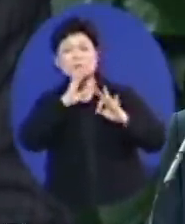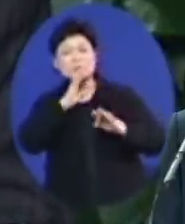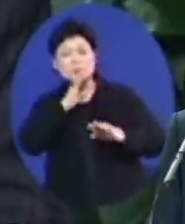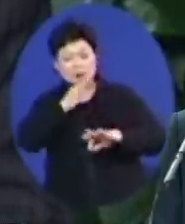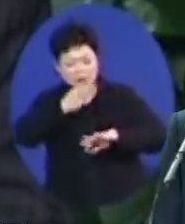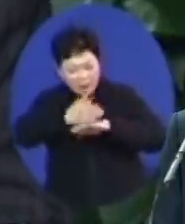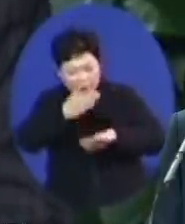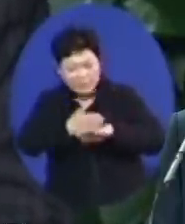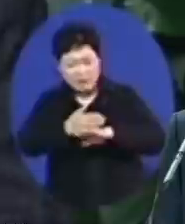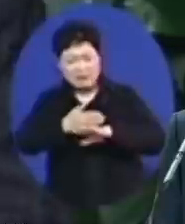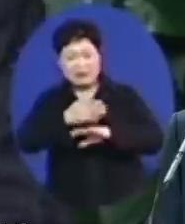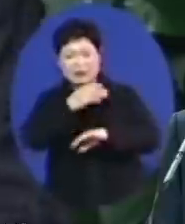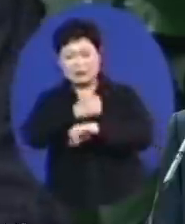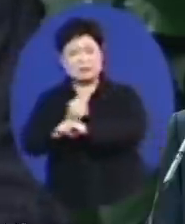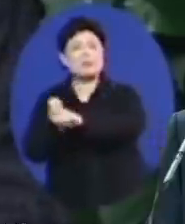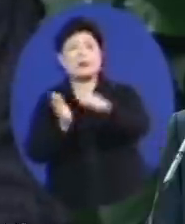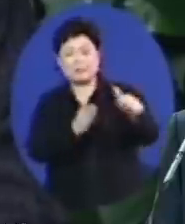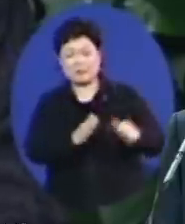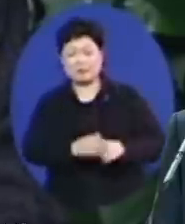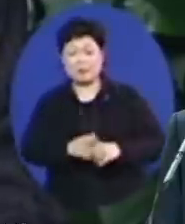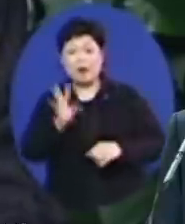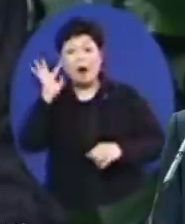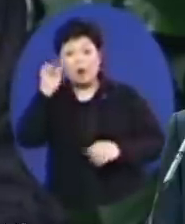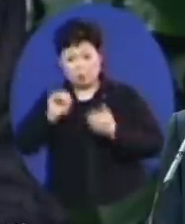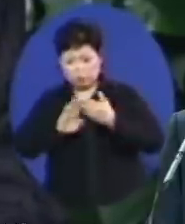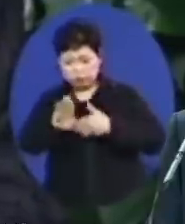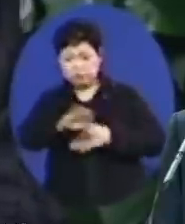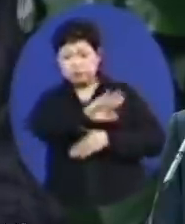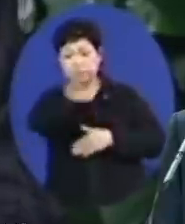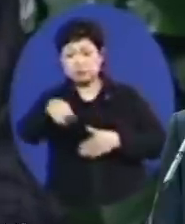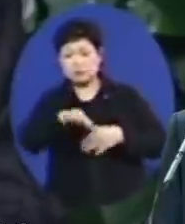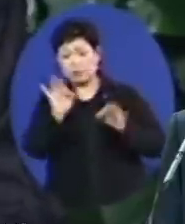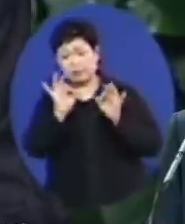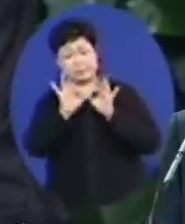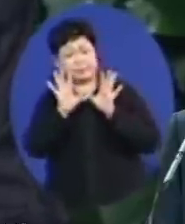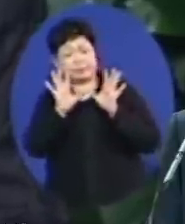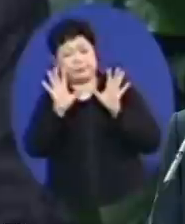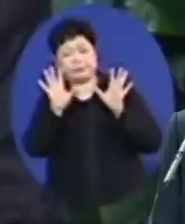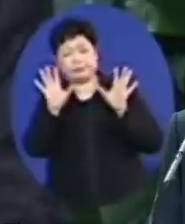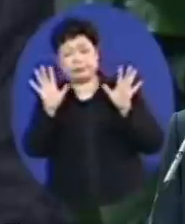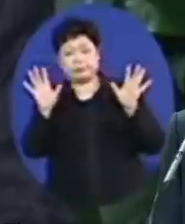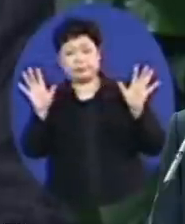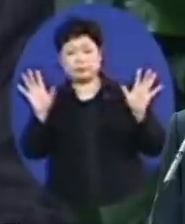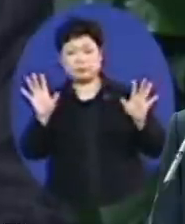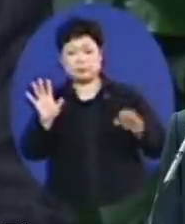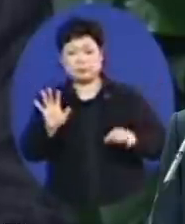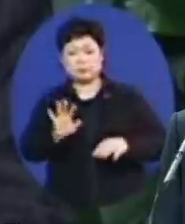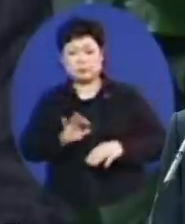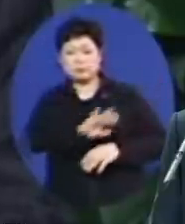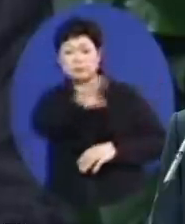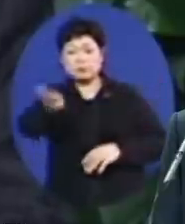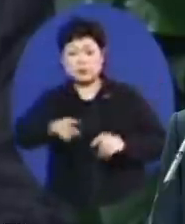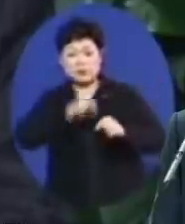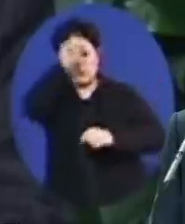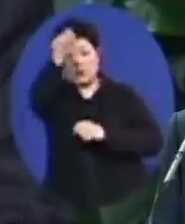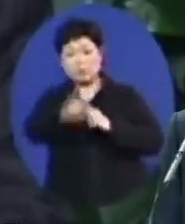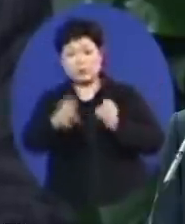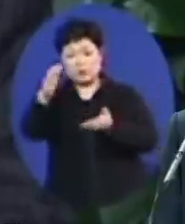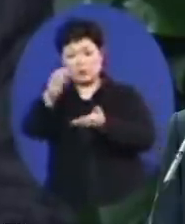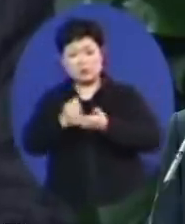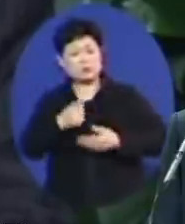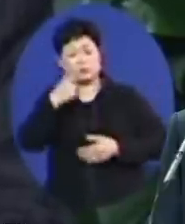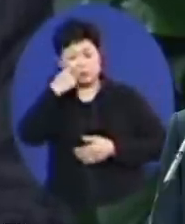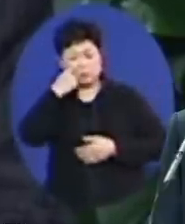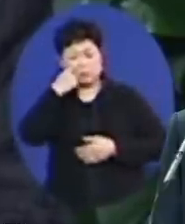것입니다. 왜냐? 얼마 있으면 우리에게서 떠나갈 것입니다. 하나도 영원히 우리에게 남아있을 것은 없습니다.